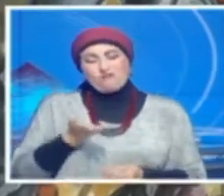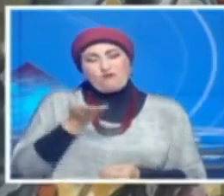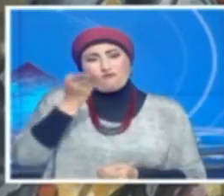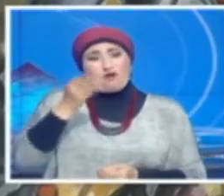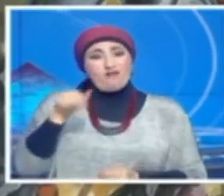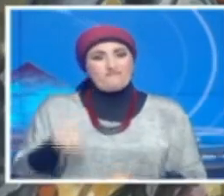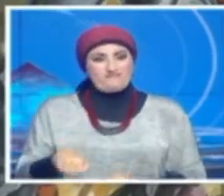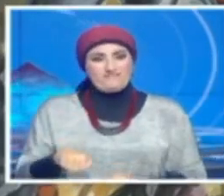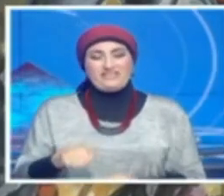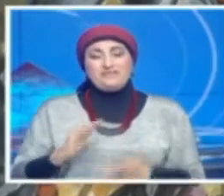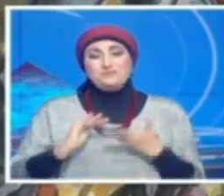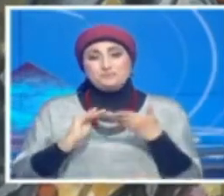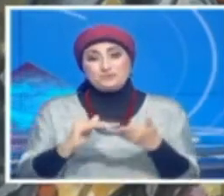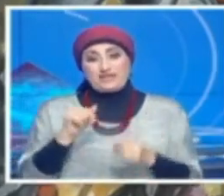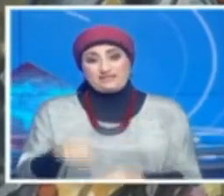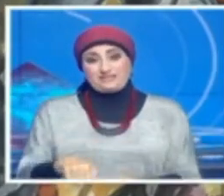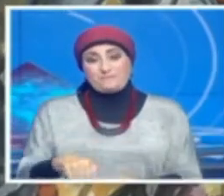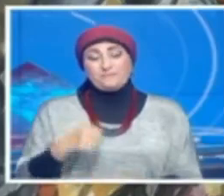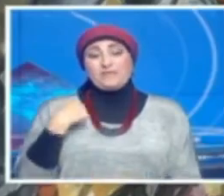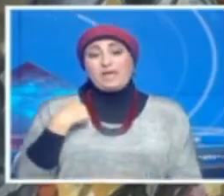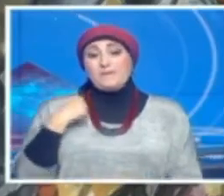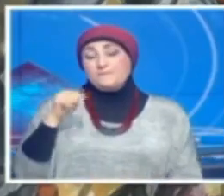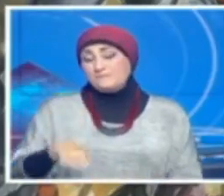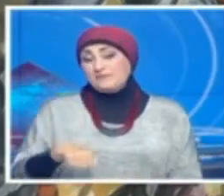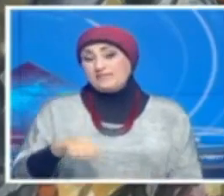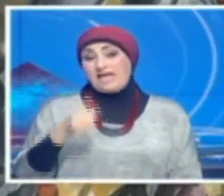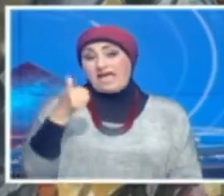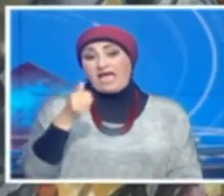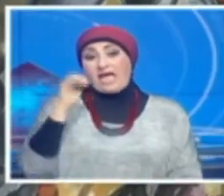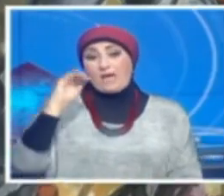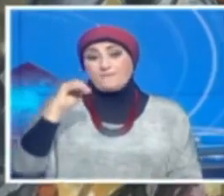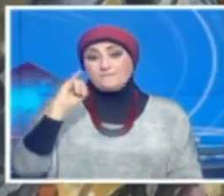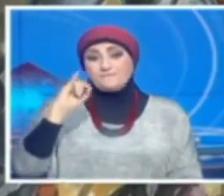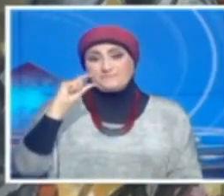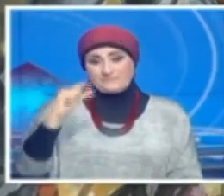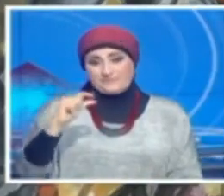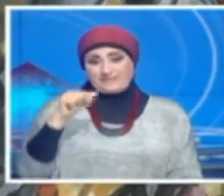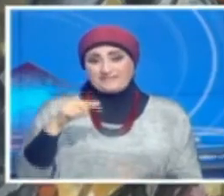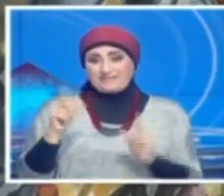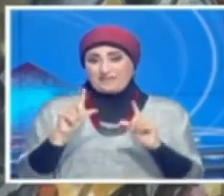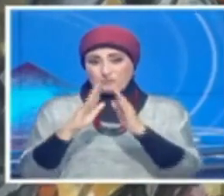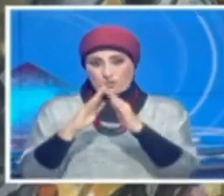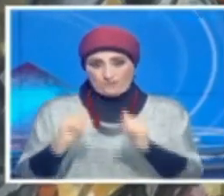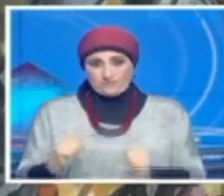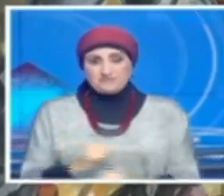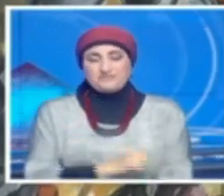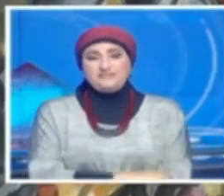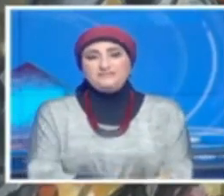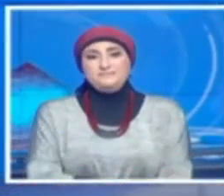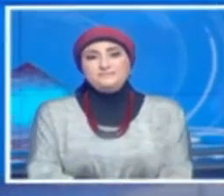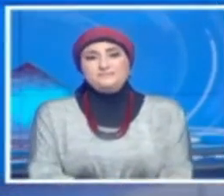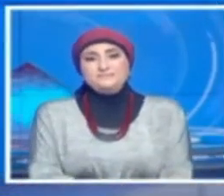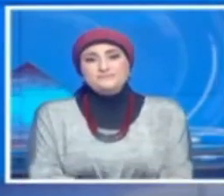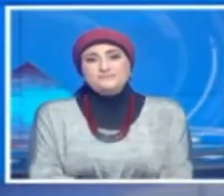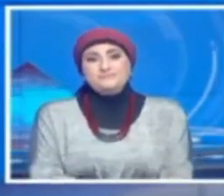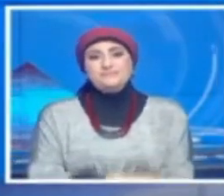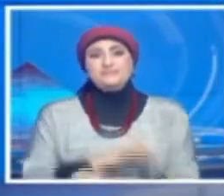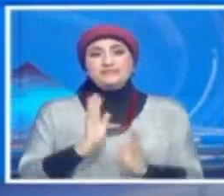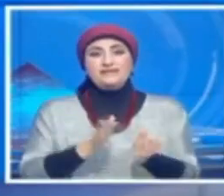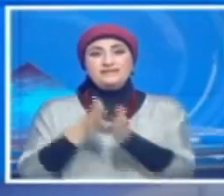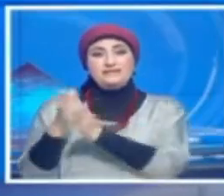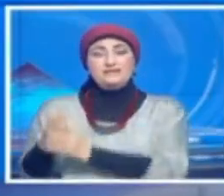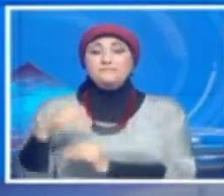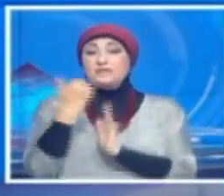الناعمة باقتدار. من دار الأوبرا المصرية أحمد بكير للتلفزيون المصري.